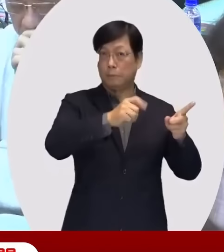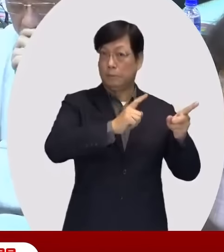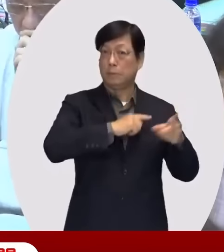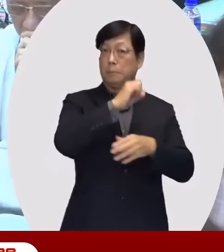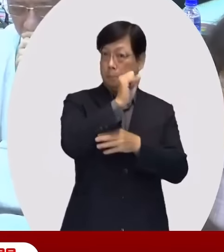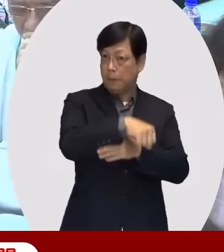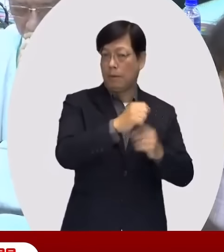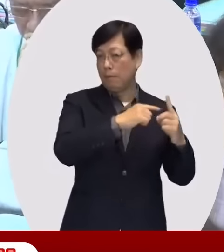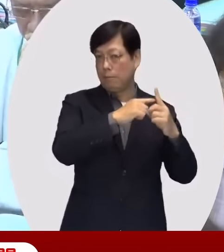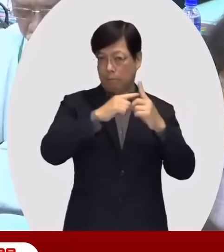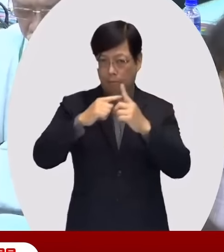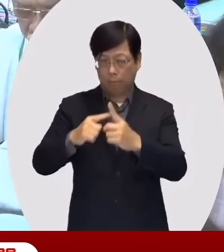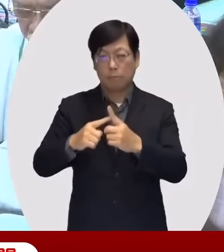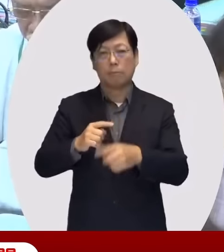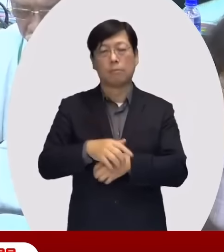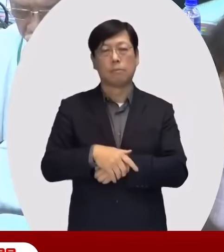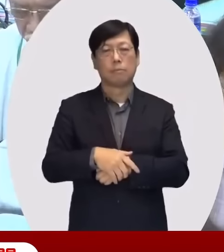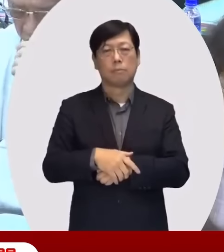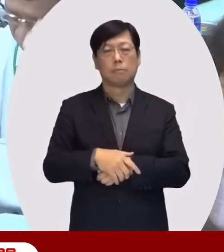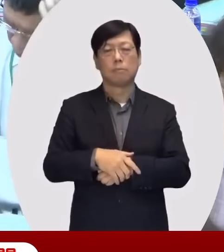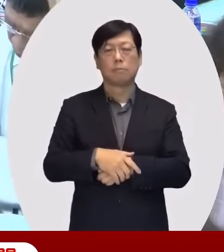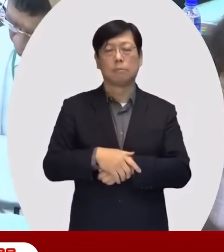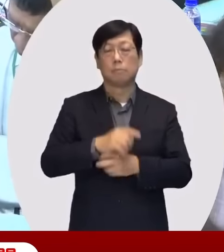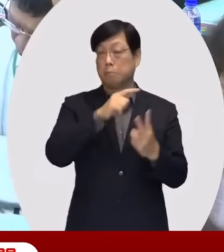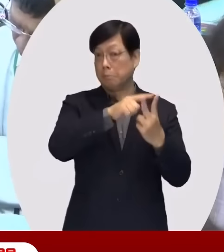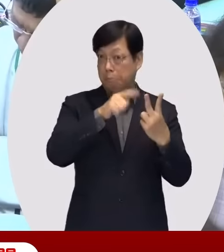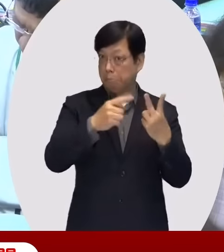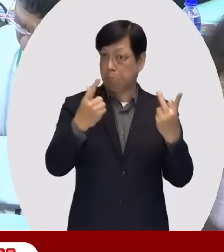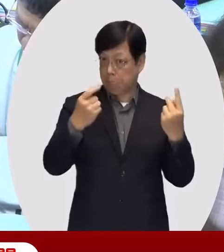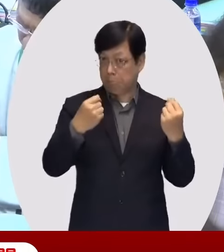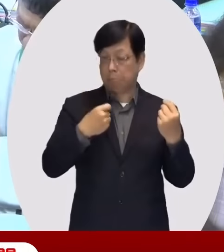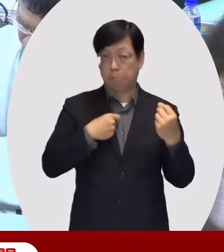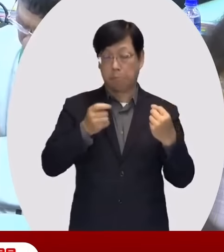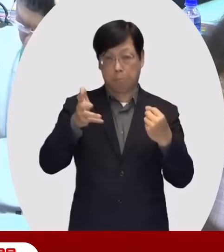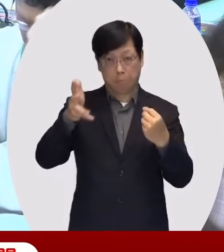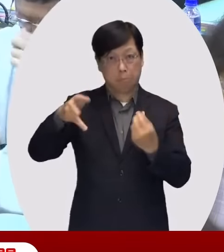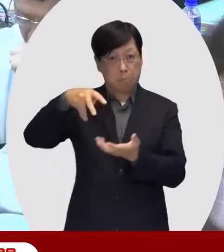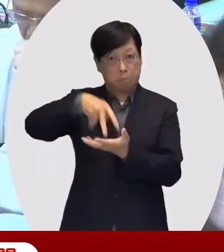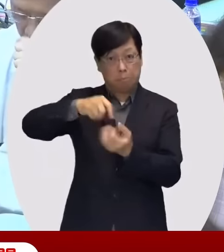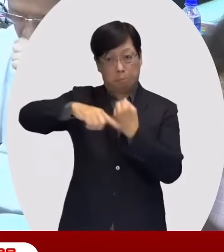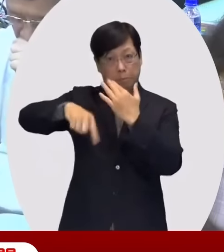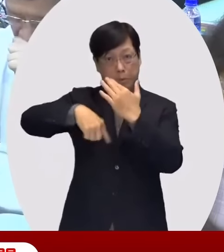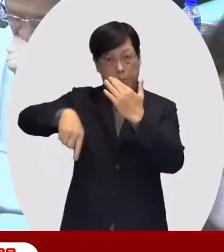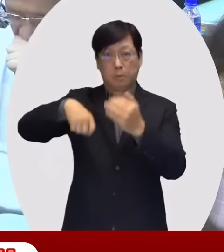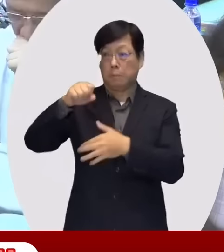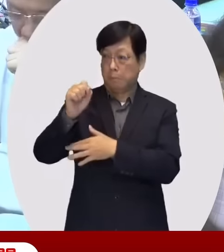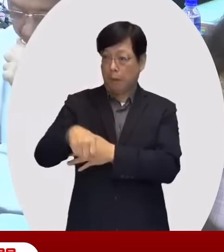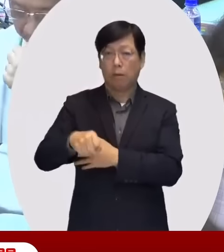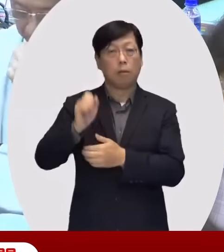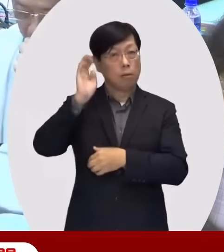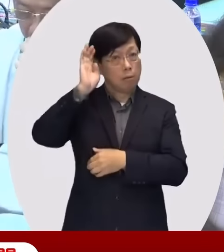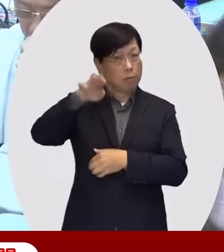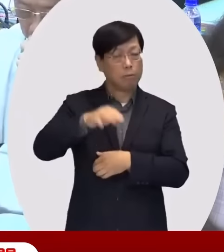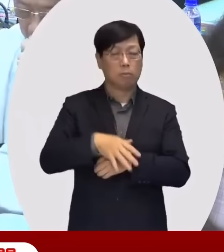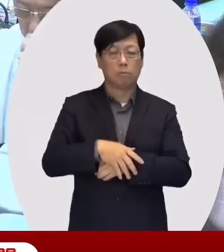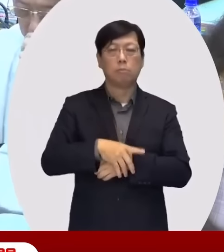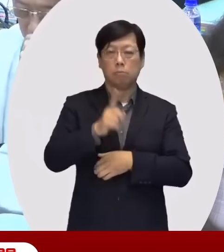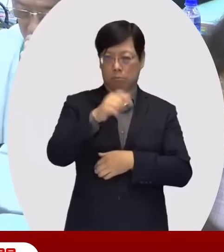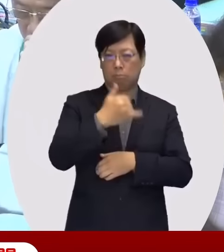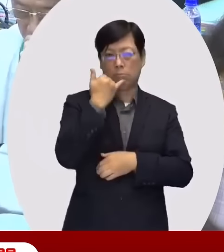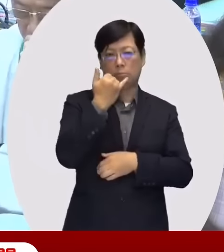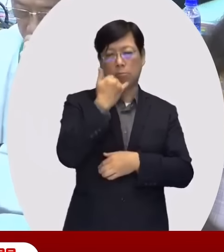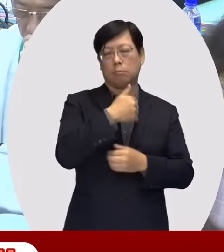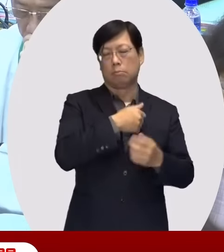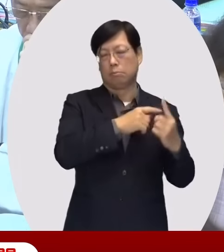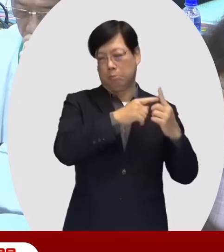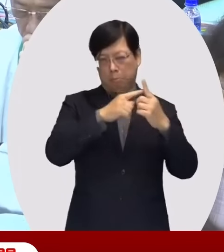统他自己主动想要来，都必须要得到立法院的同意以后，才能